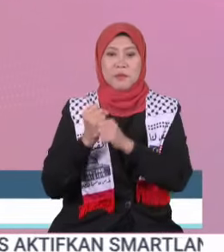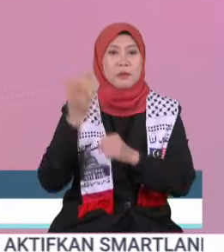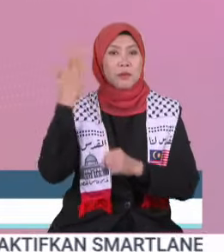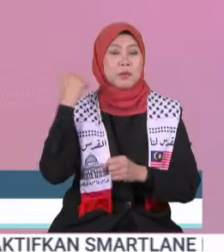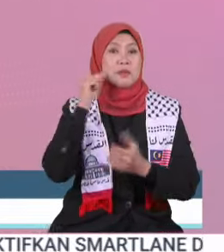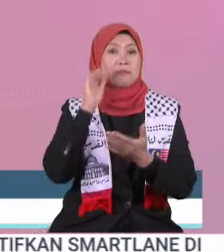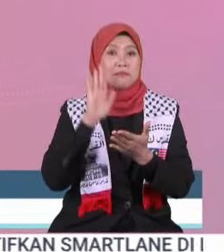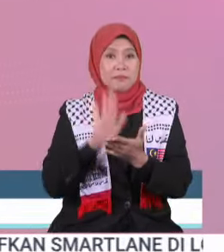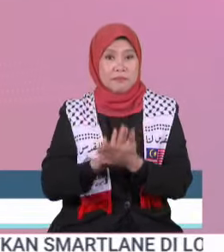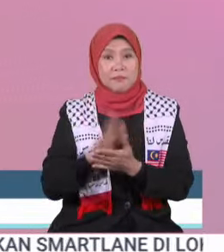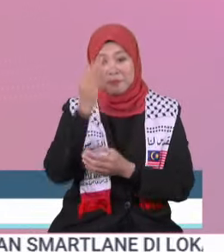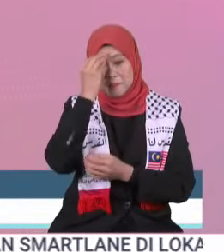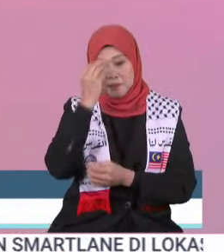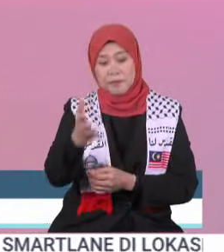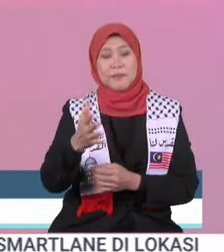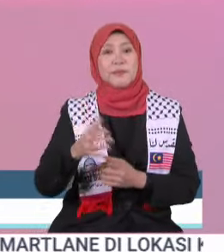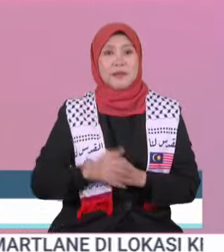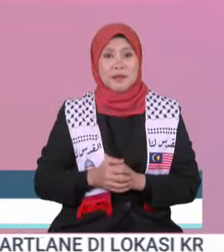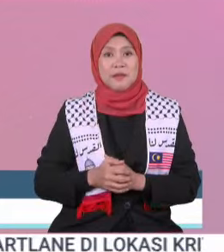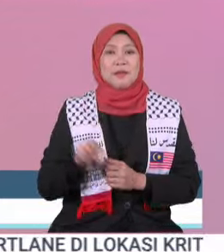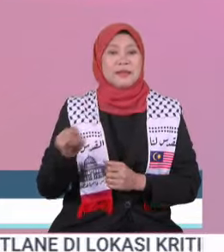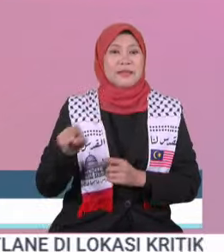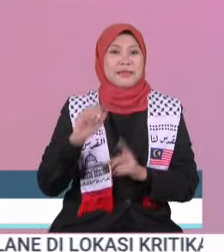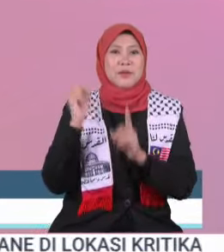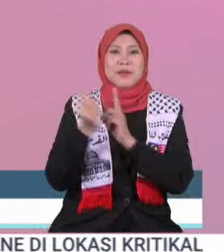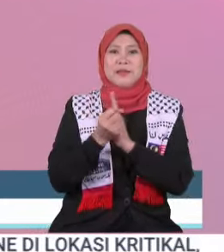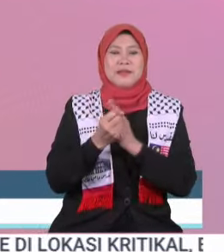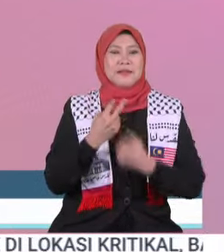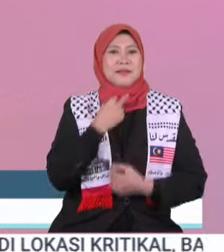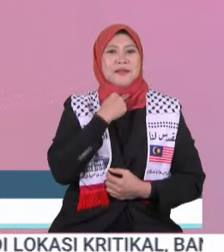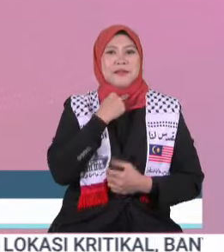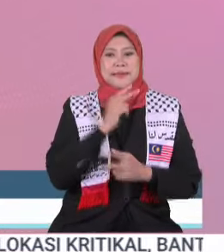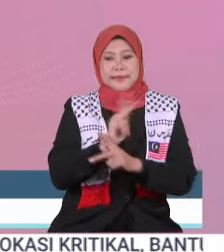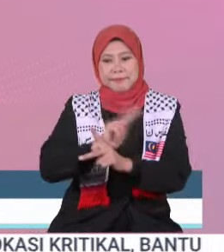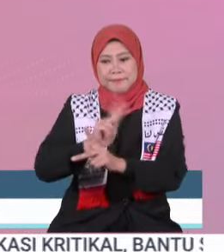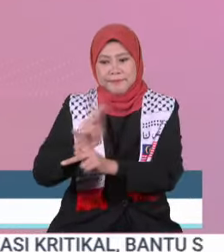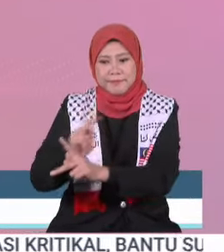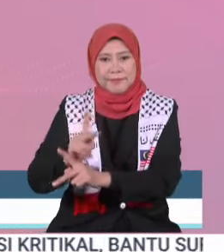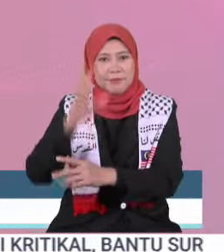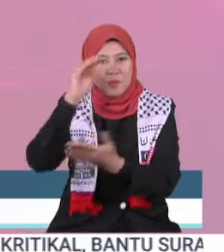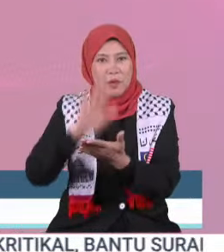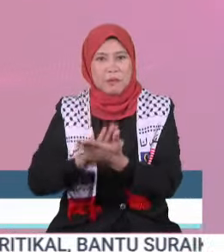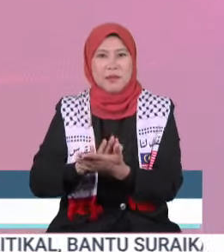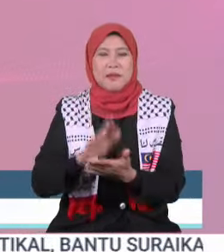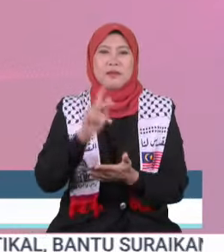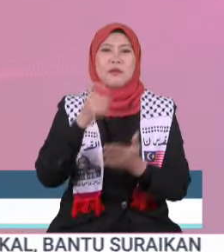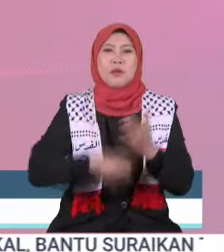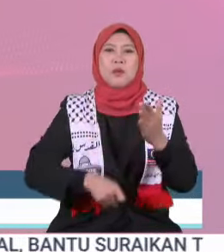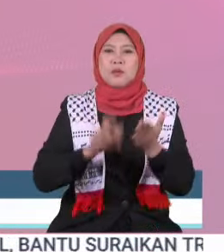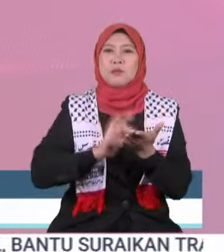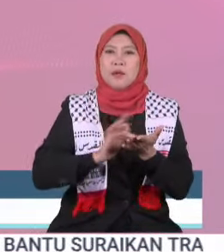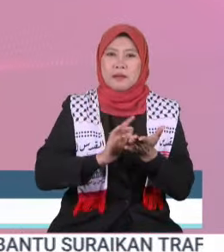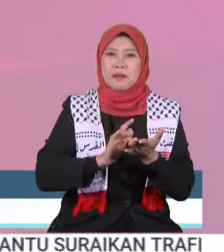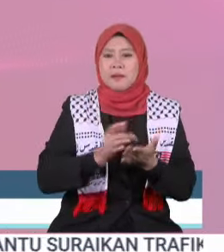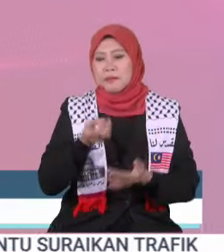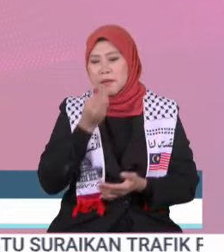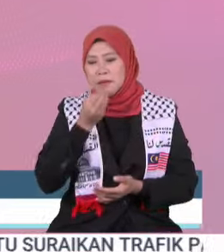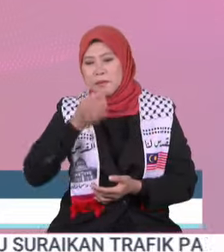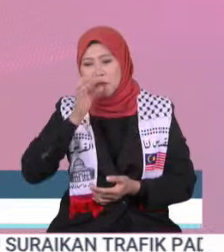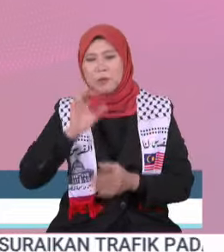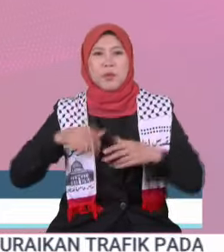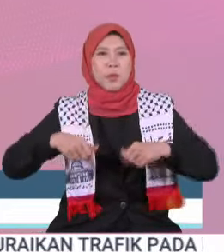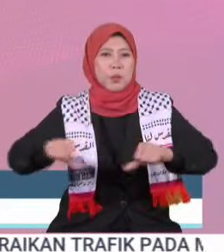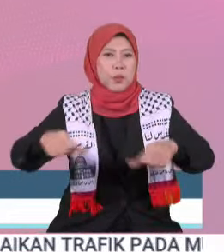isterinya asmanida Ismail keadaan itu menyebabkan terpaksa menjaga suaminya dengan kos perubatan makan minum